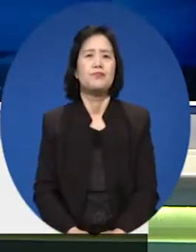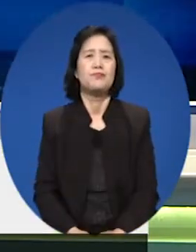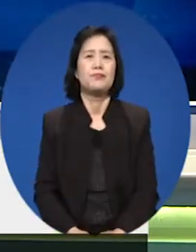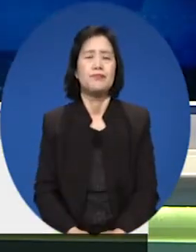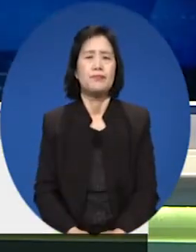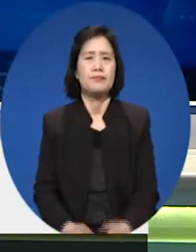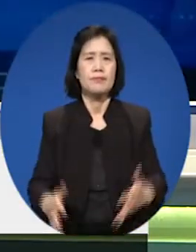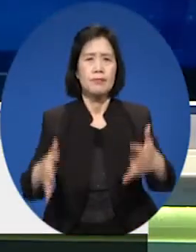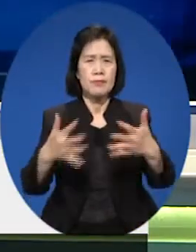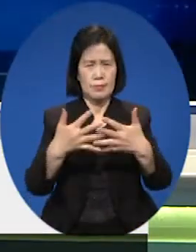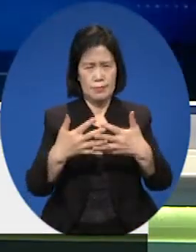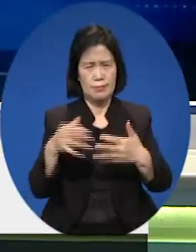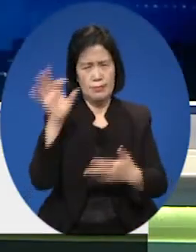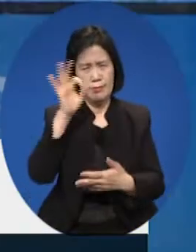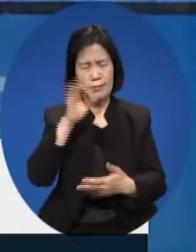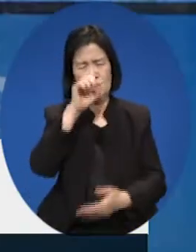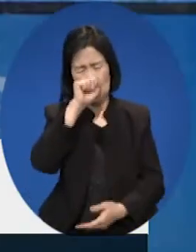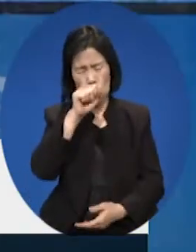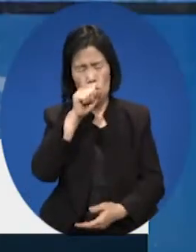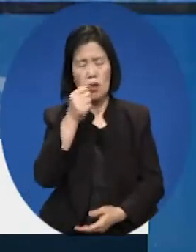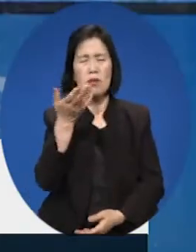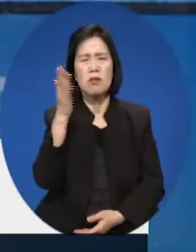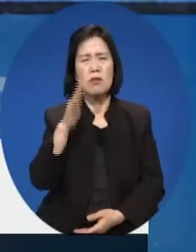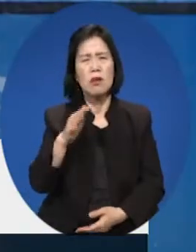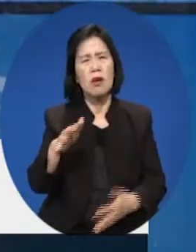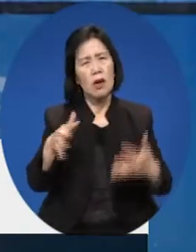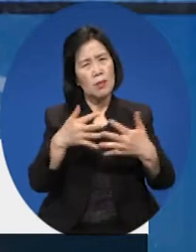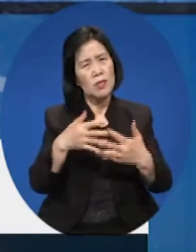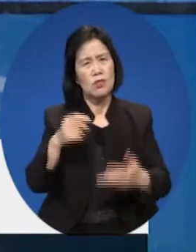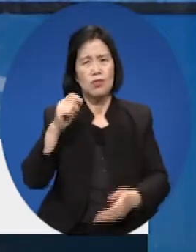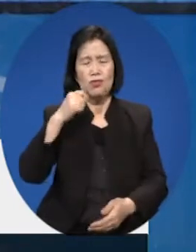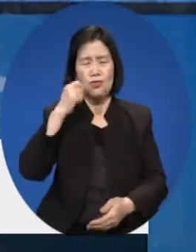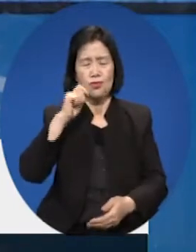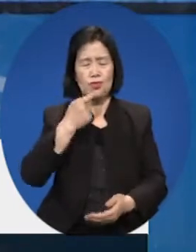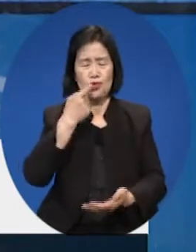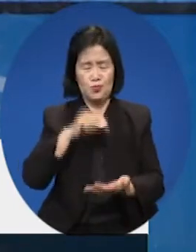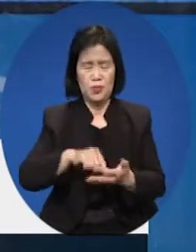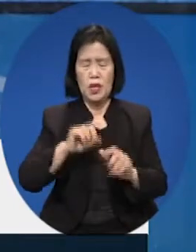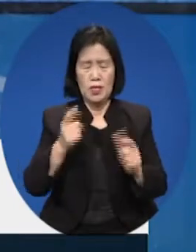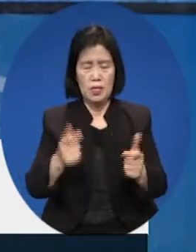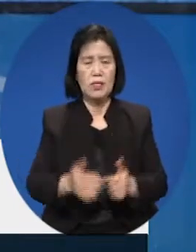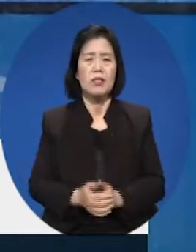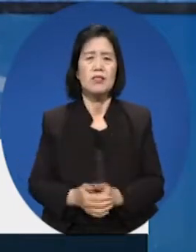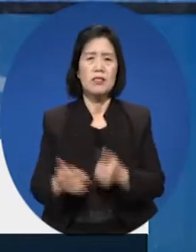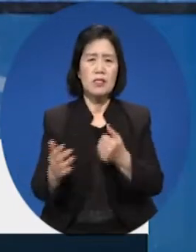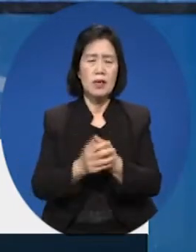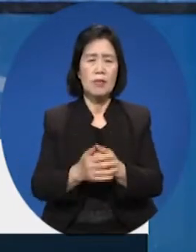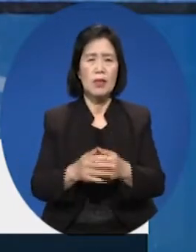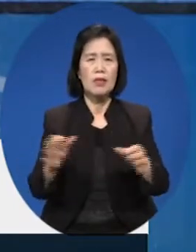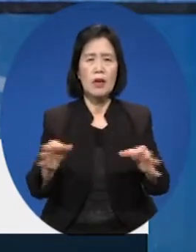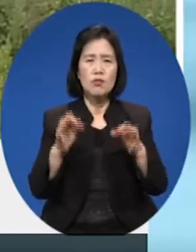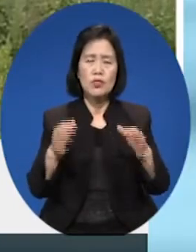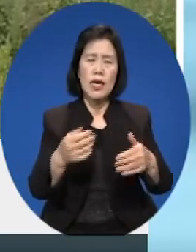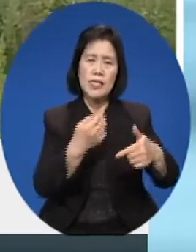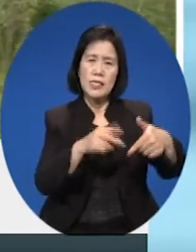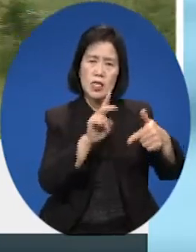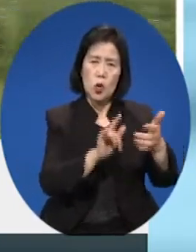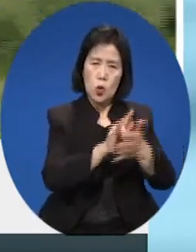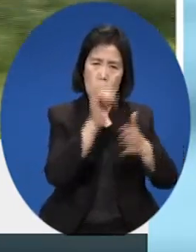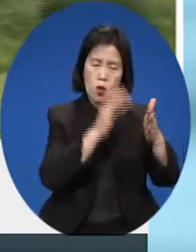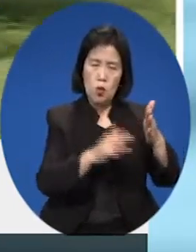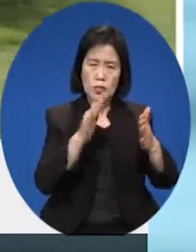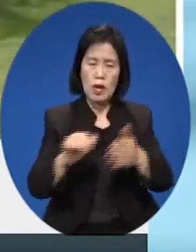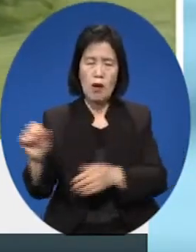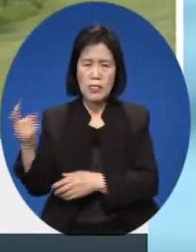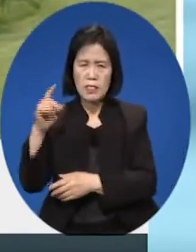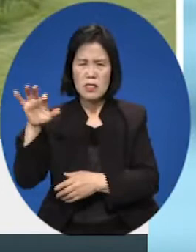합의점을 찾으면 좋겠는데 찾기가 상당히 쉽지 않을 것이라고 생각을 합니다 아베 탑 우리가 당분간 인천공항공사 와 스카이